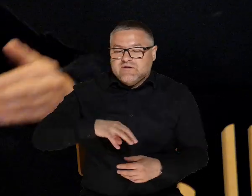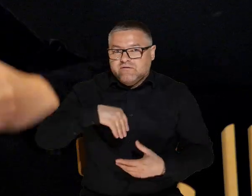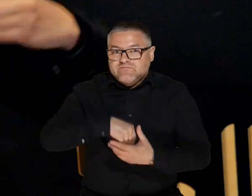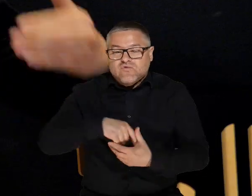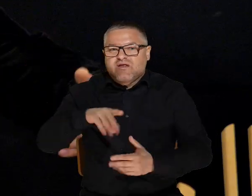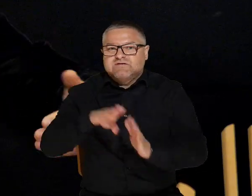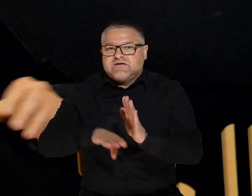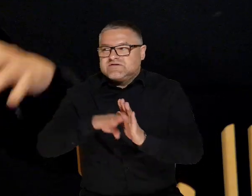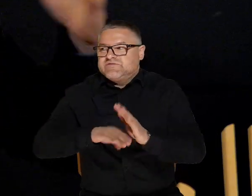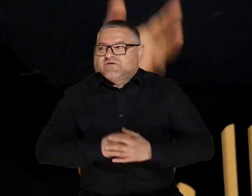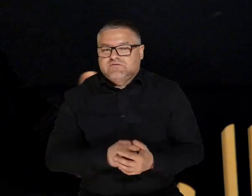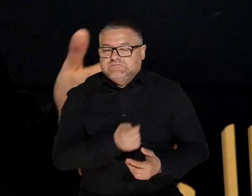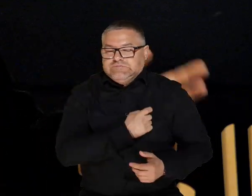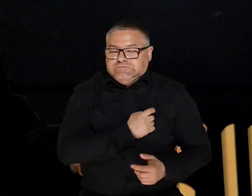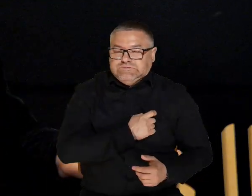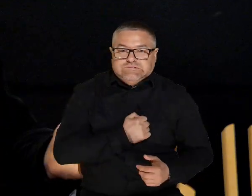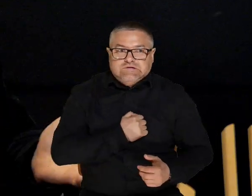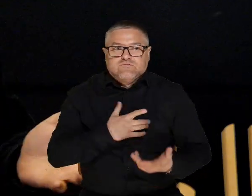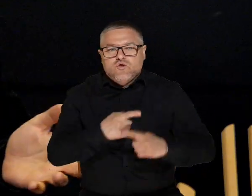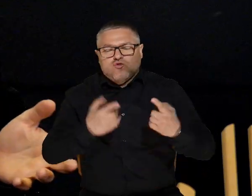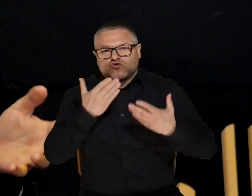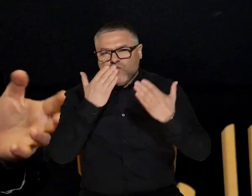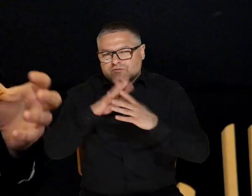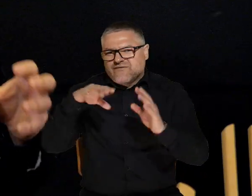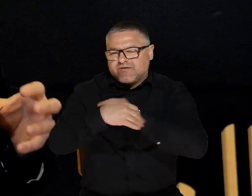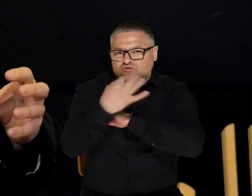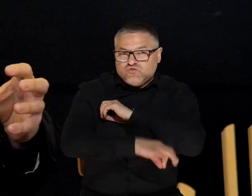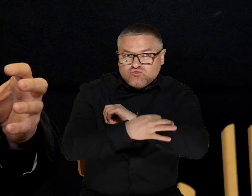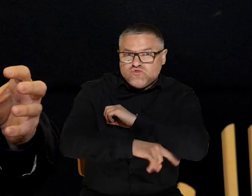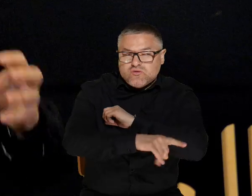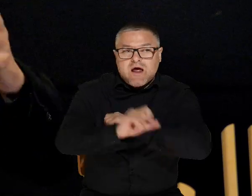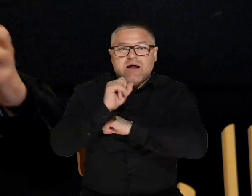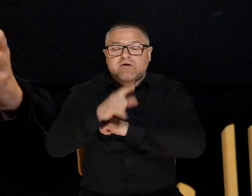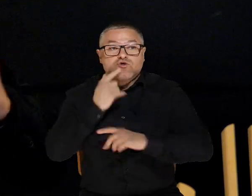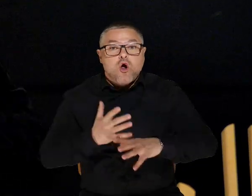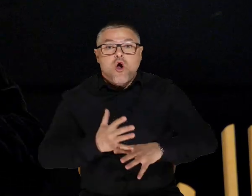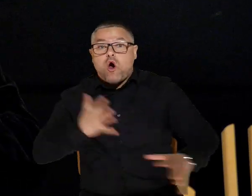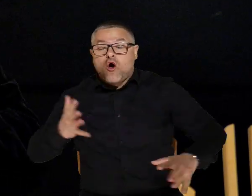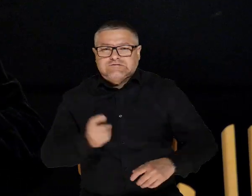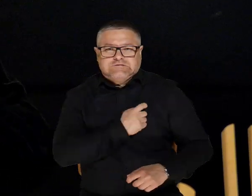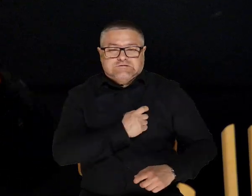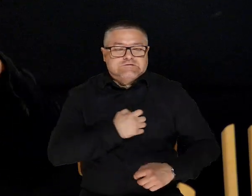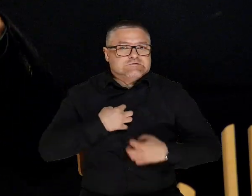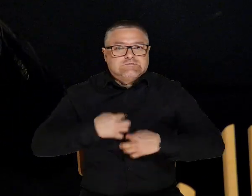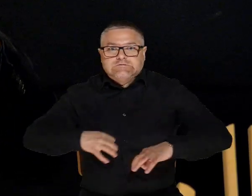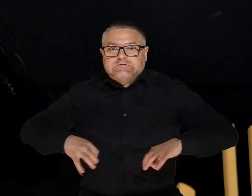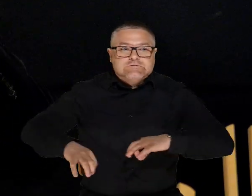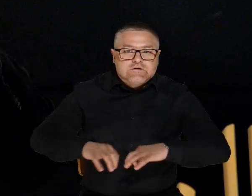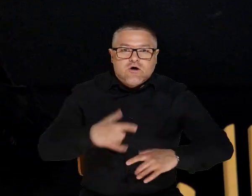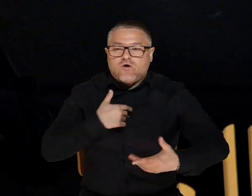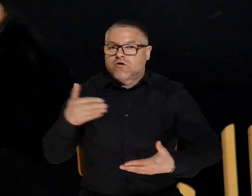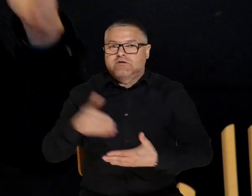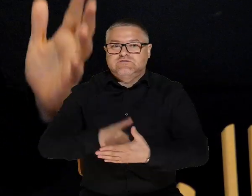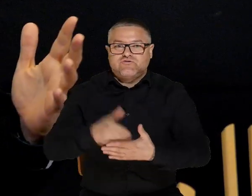PTSD, które następuje później, o którym się uczymy na studiach trochę, ale w stanie tego ostrego stresu, kiedy oni zachowują się w jakiś